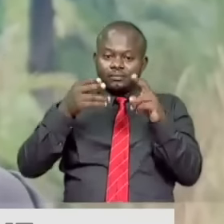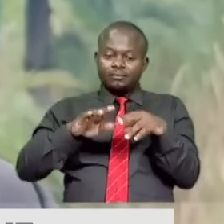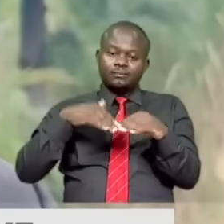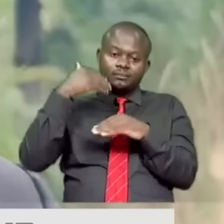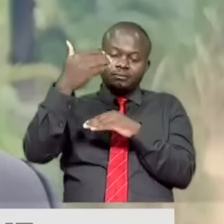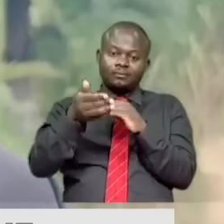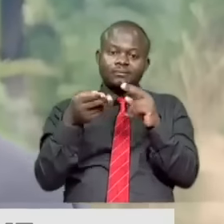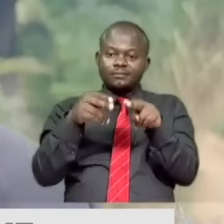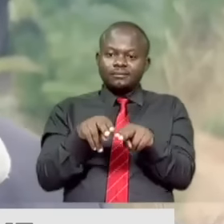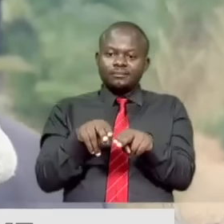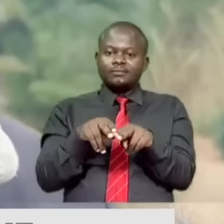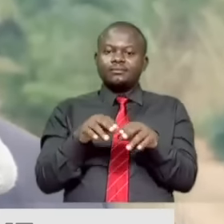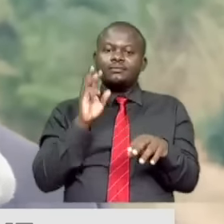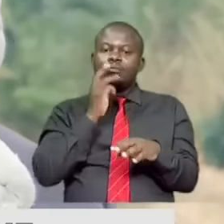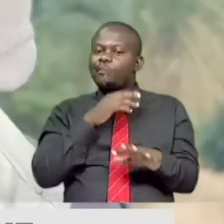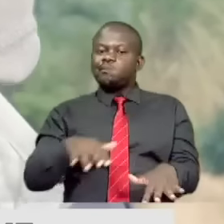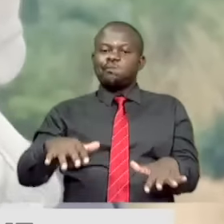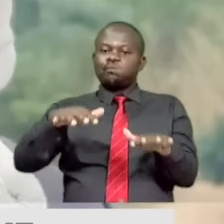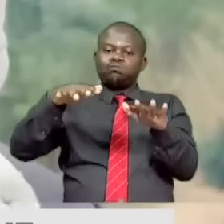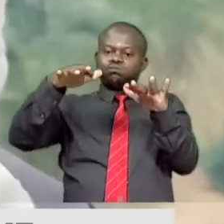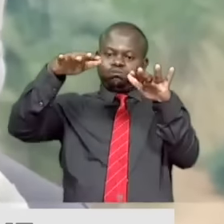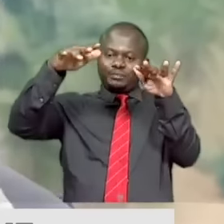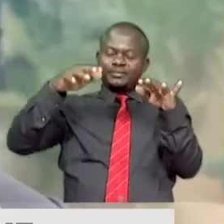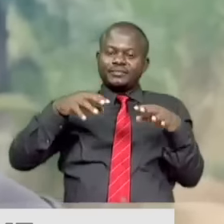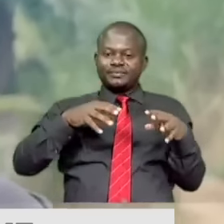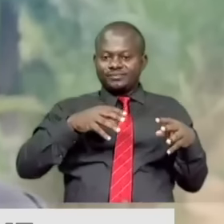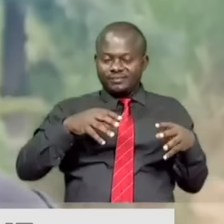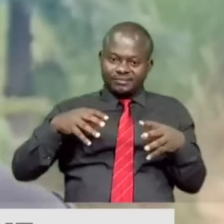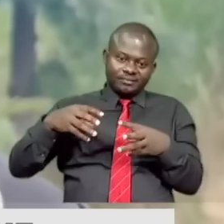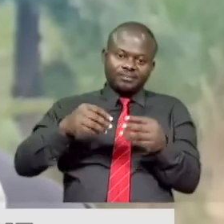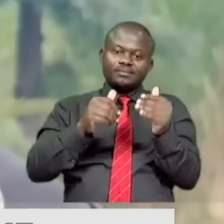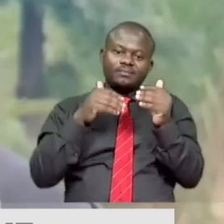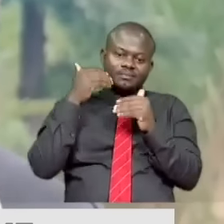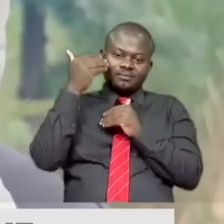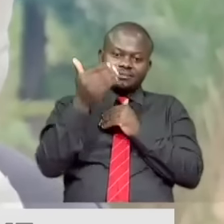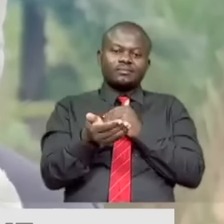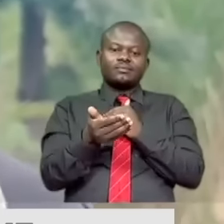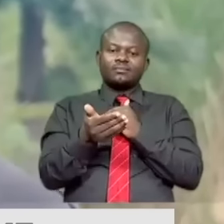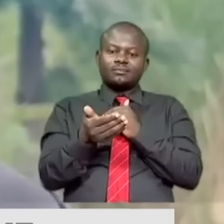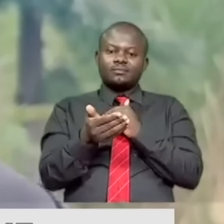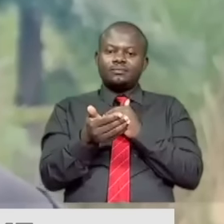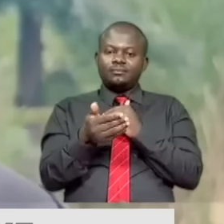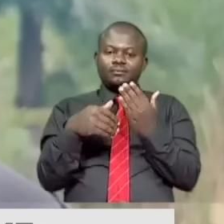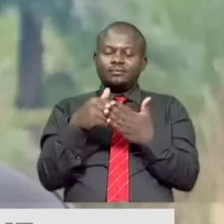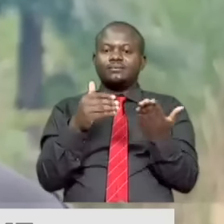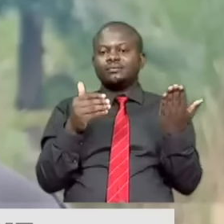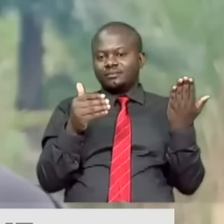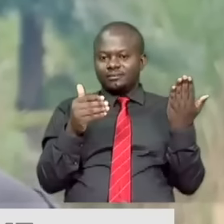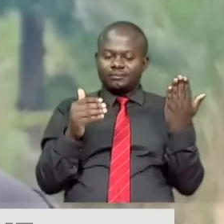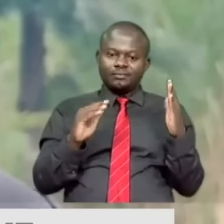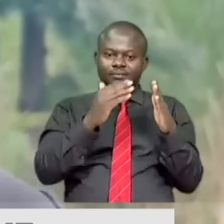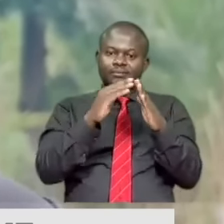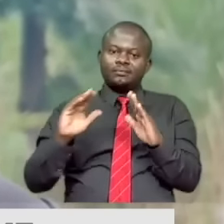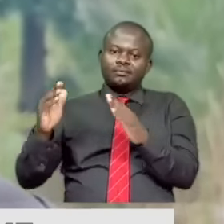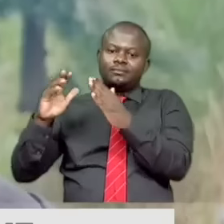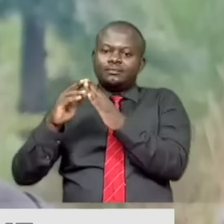kuba umwuzure ucibikwangu maze gucibikwangu noneho uzugerura imisozi imisozi